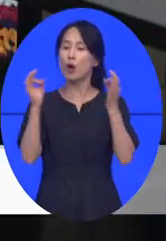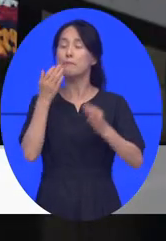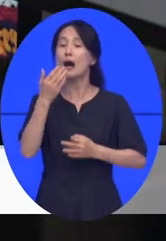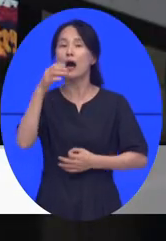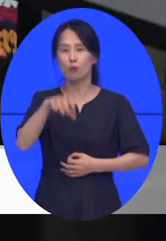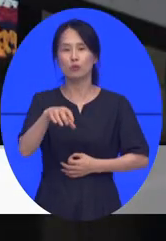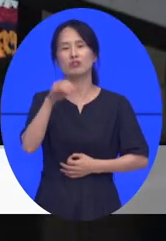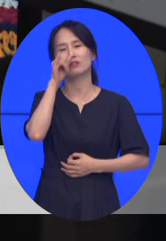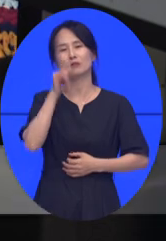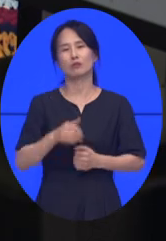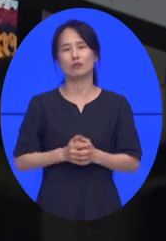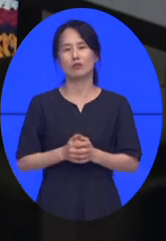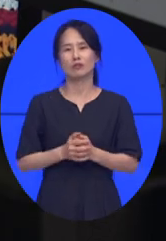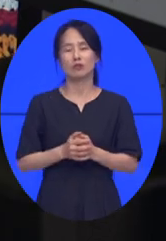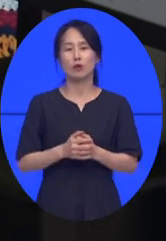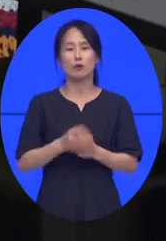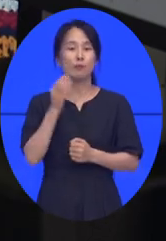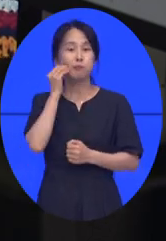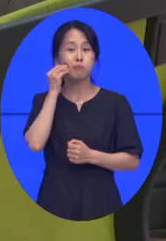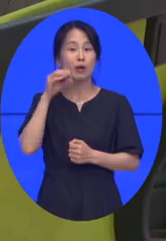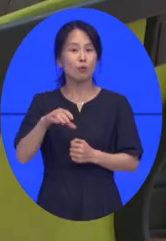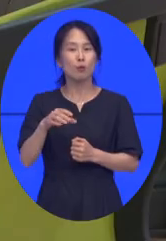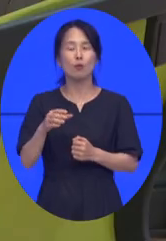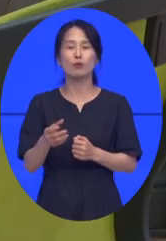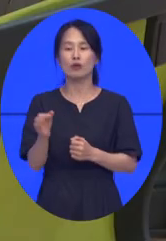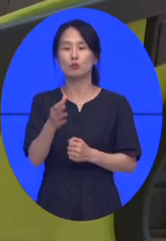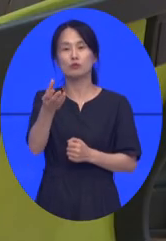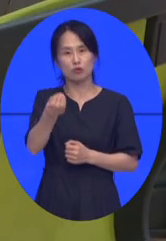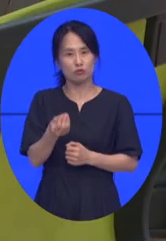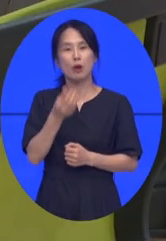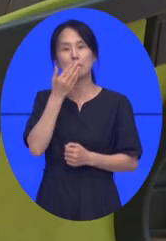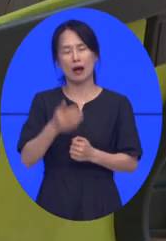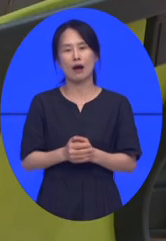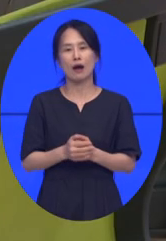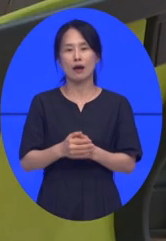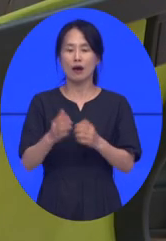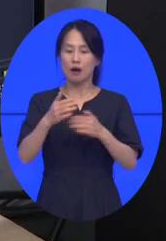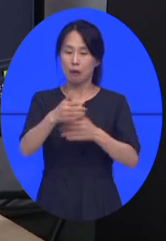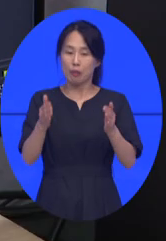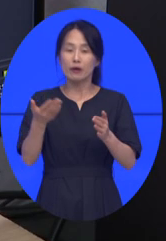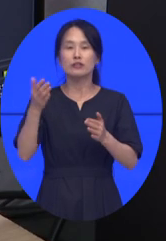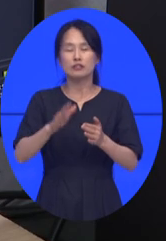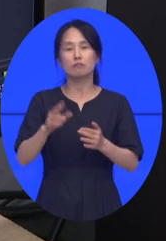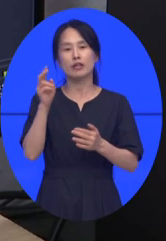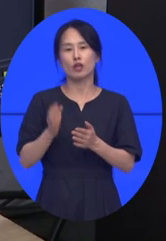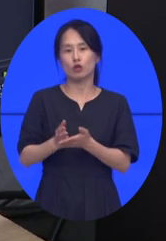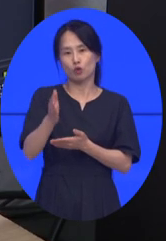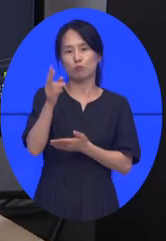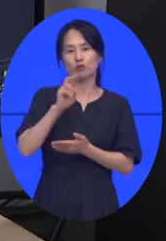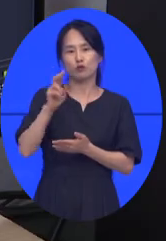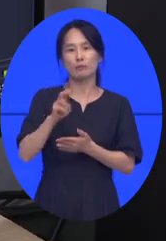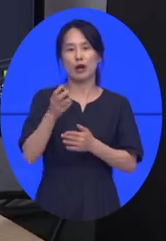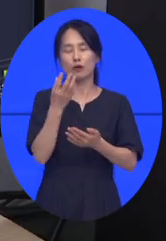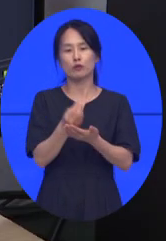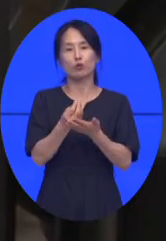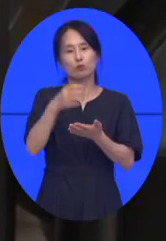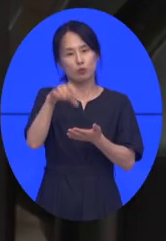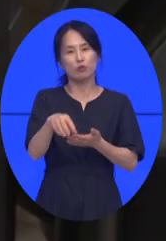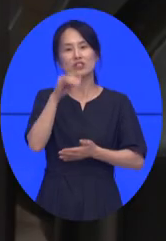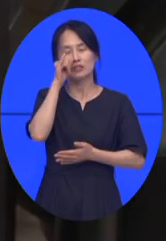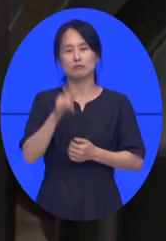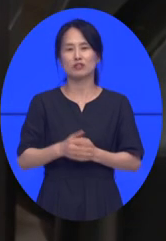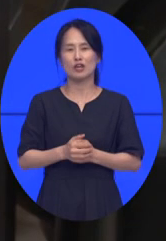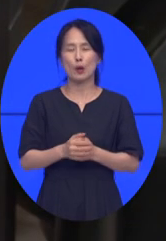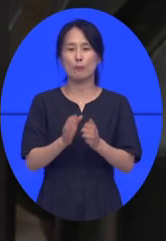만들었습니다. 도서관 내 자투리 공간을 무료로 대여해 준 건데 크기는 작지만 전문 음향시설을 갖춘 스튜디오입니다. 도서관